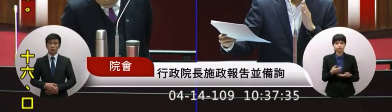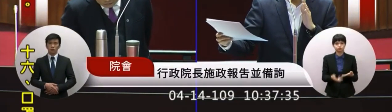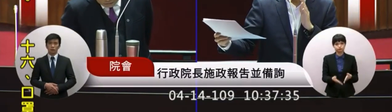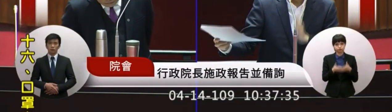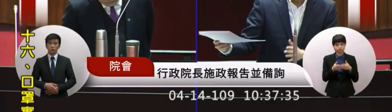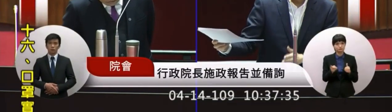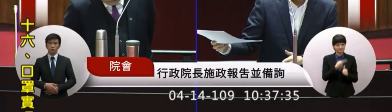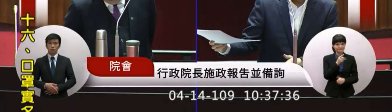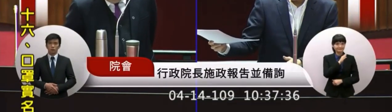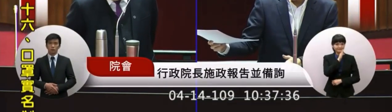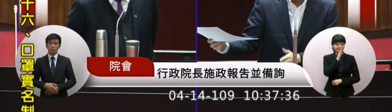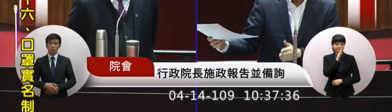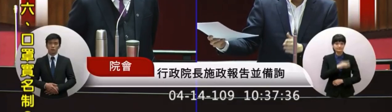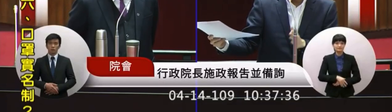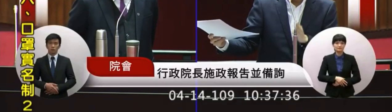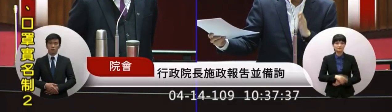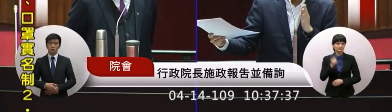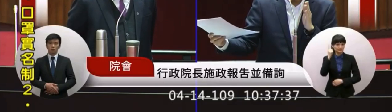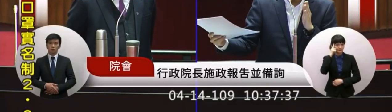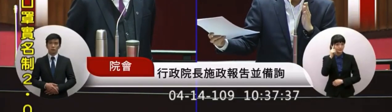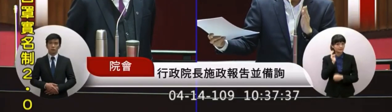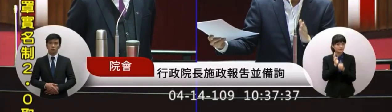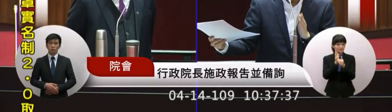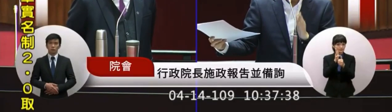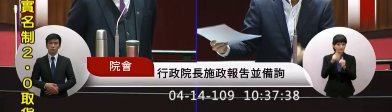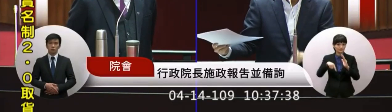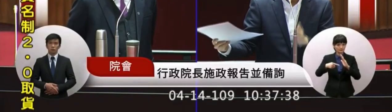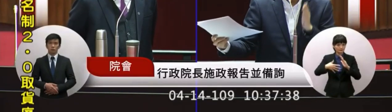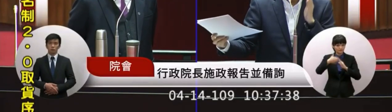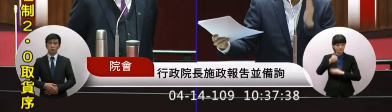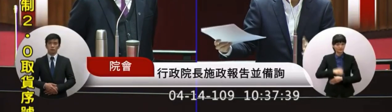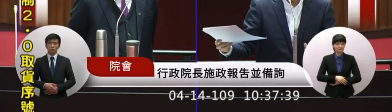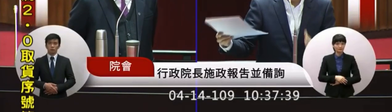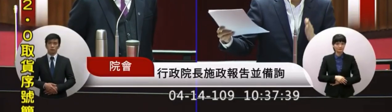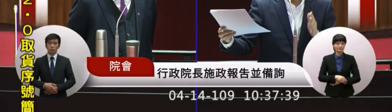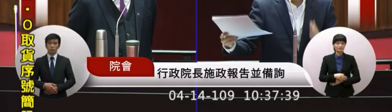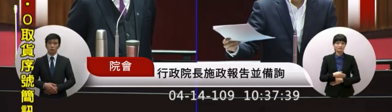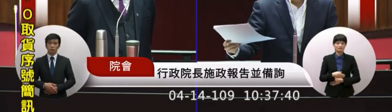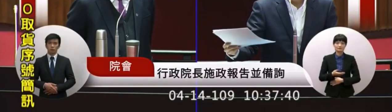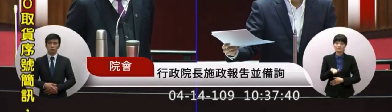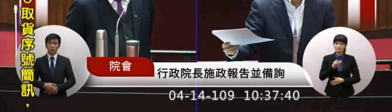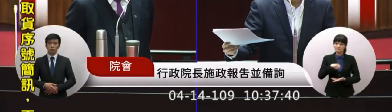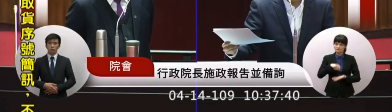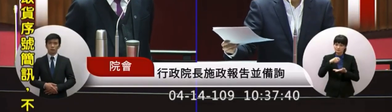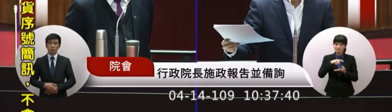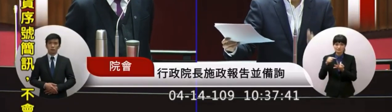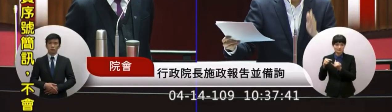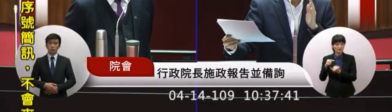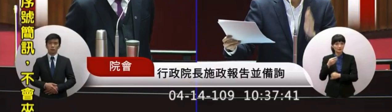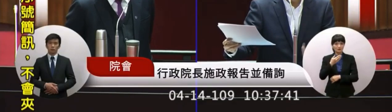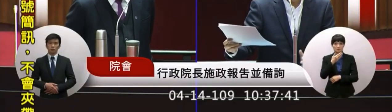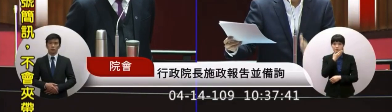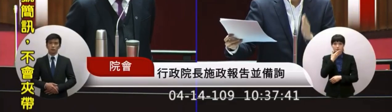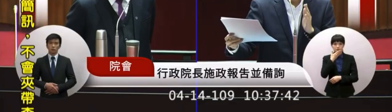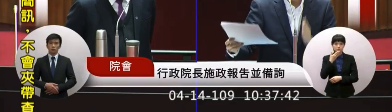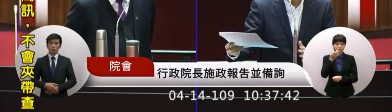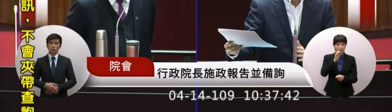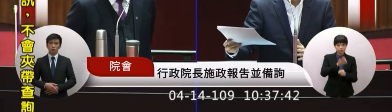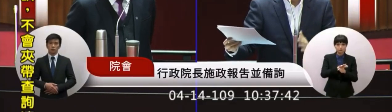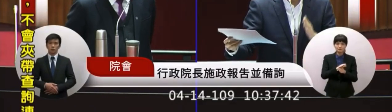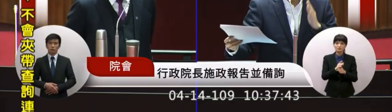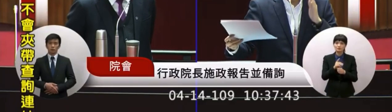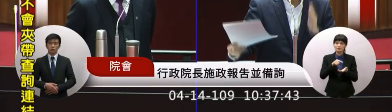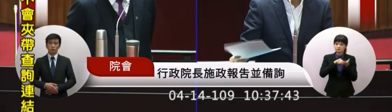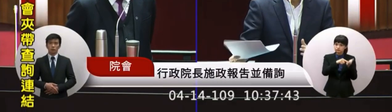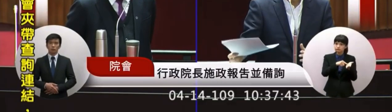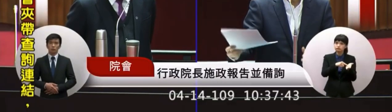长，我们上述的这些 bonus 这些津贴到底如何申请，然后什么时候可以到